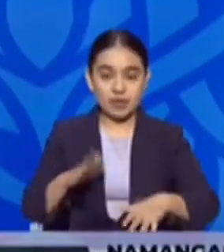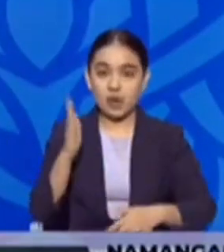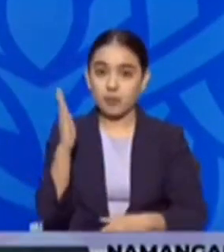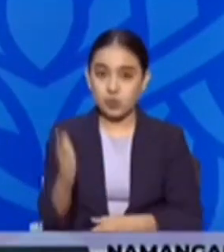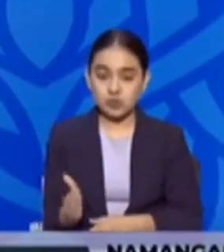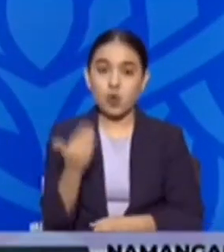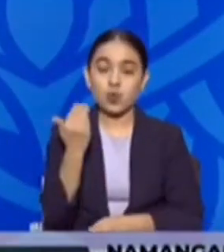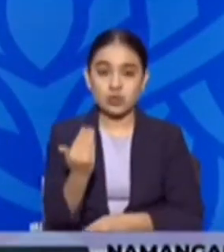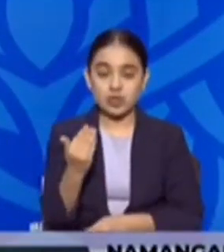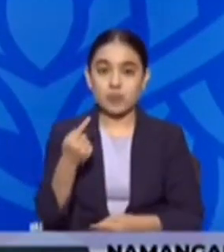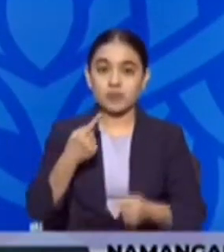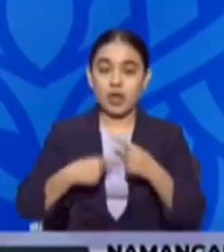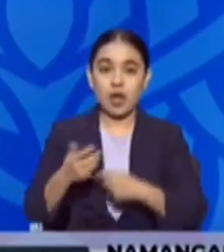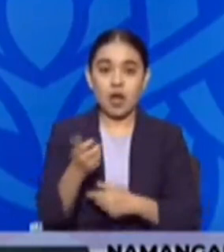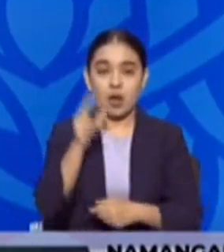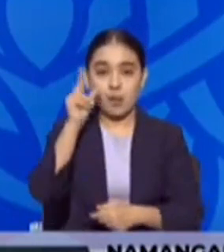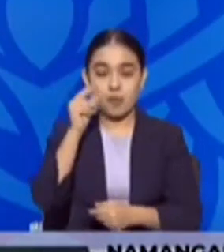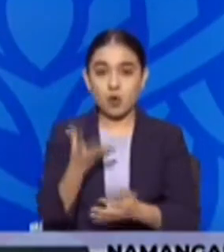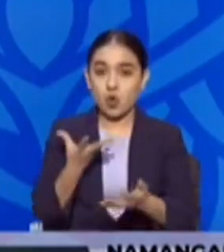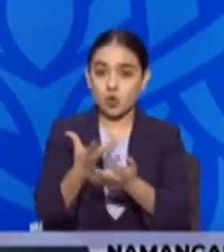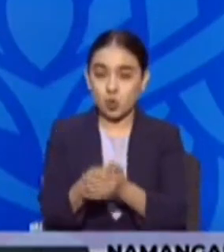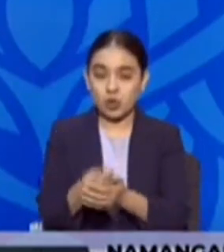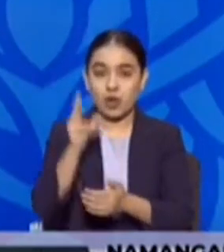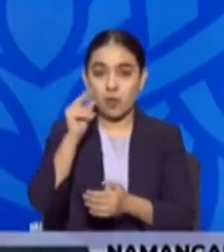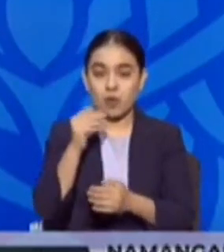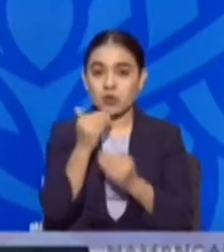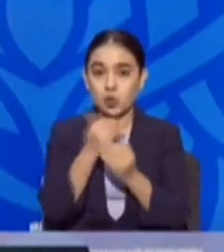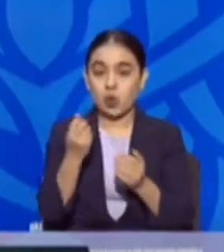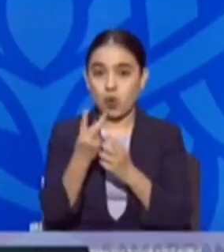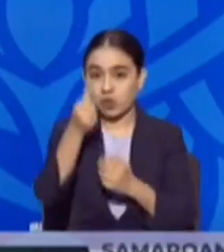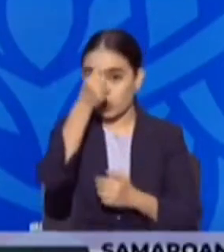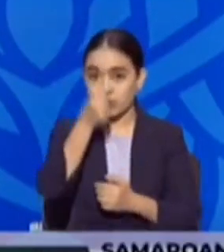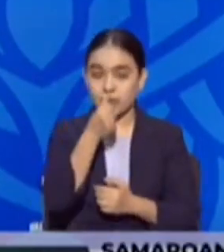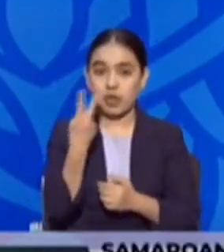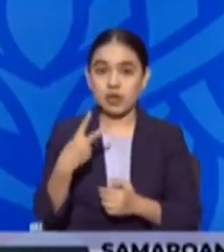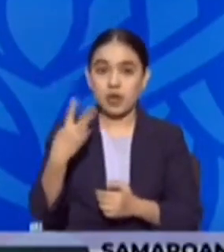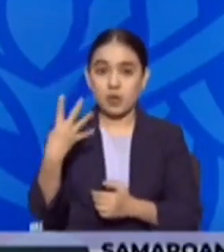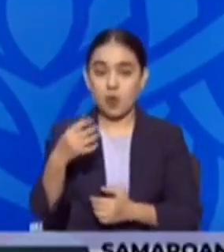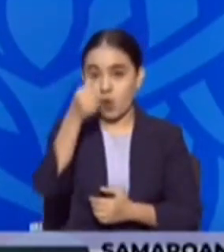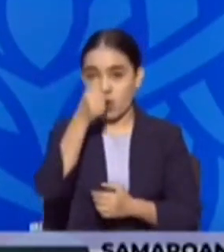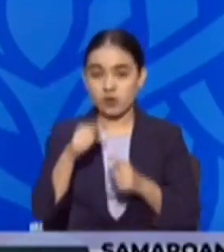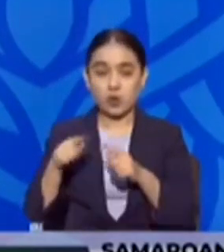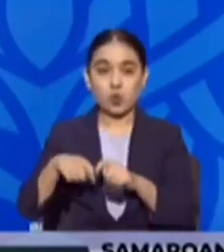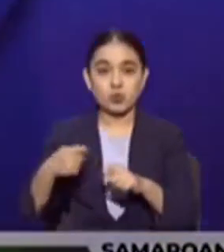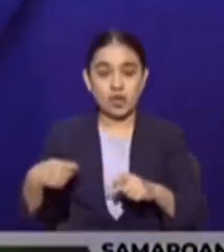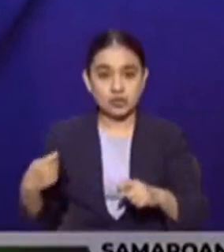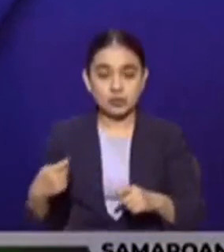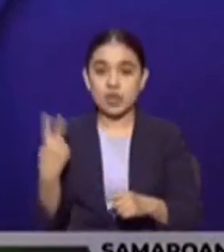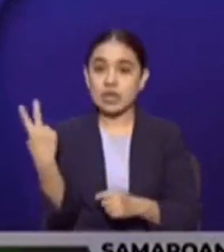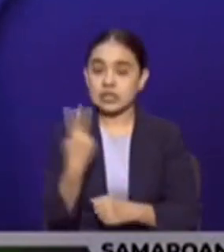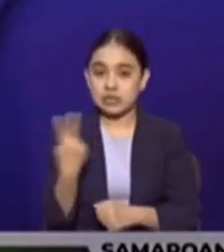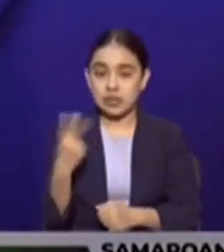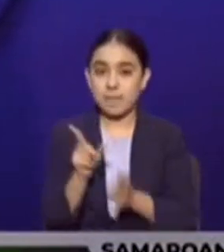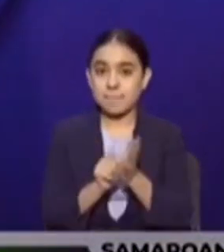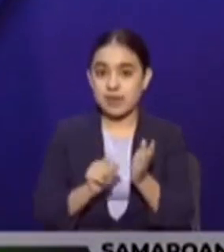bo'lsa, uni qaytarish muddati, ya'ni to'lash muddati so'nggi 12 oydan 24 oygacha uzaytirilmoqda.